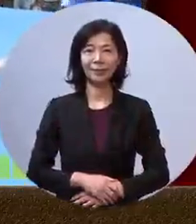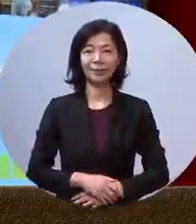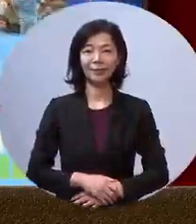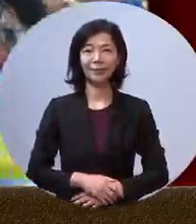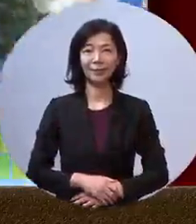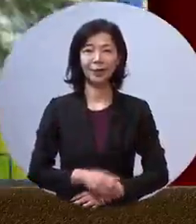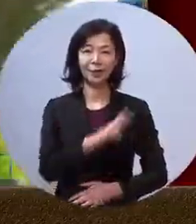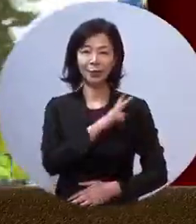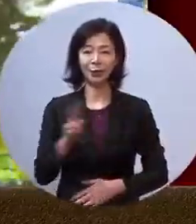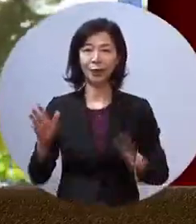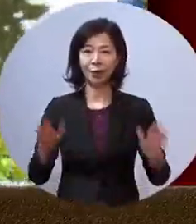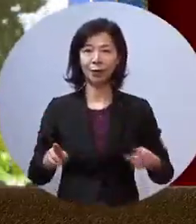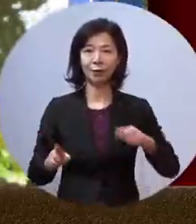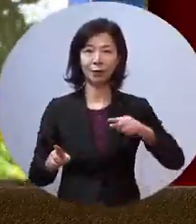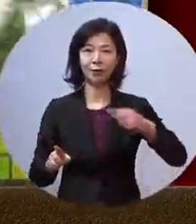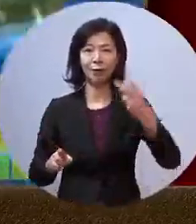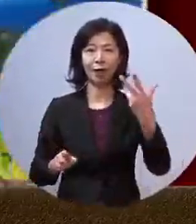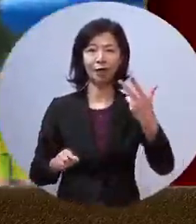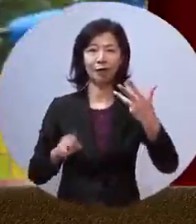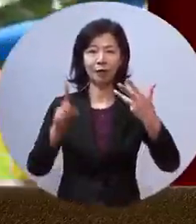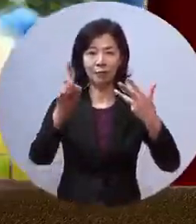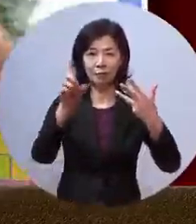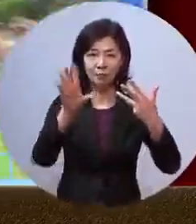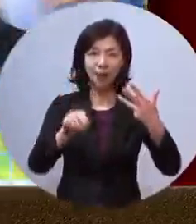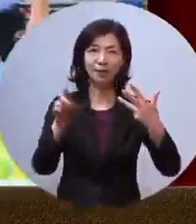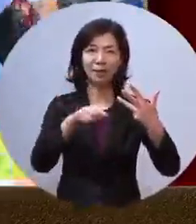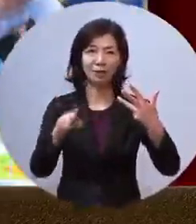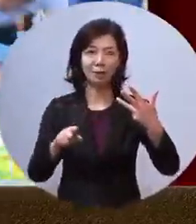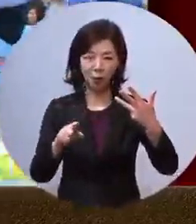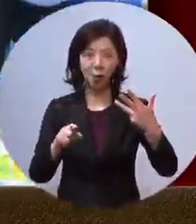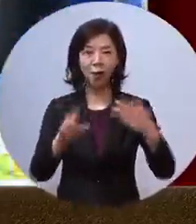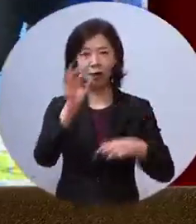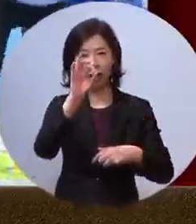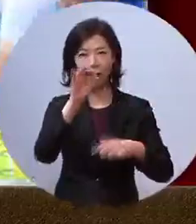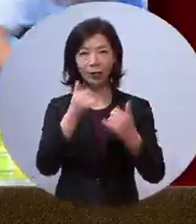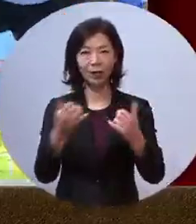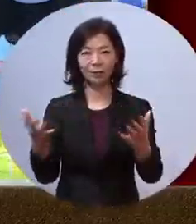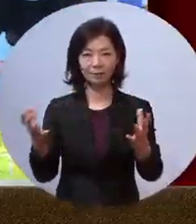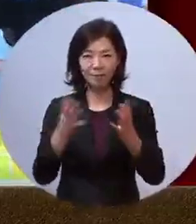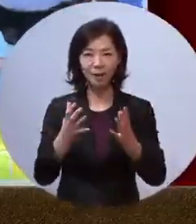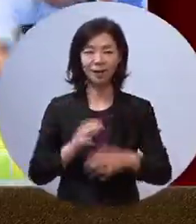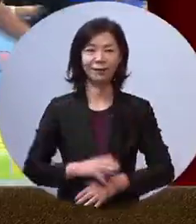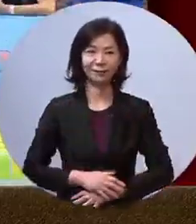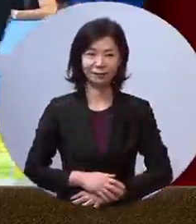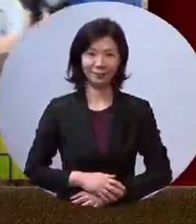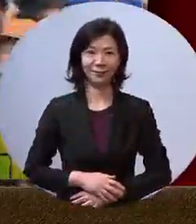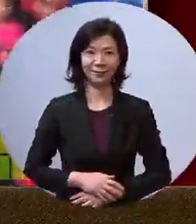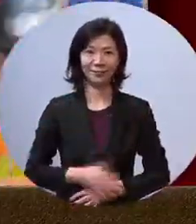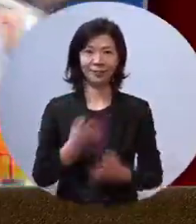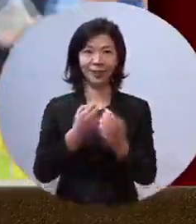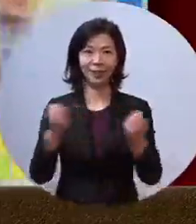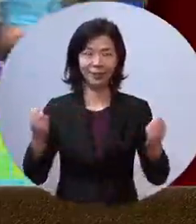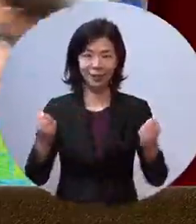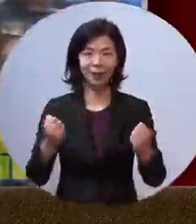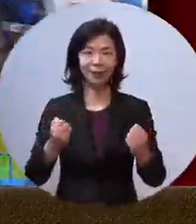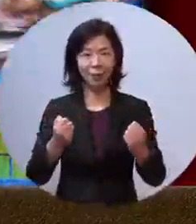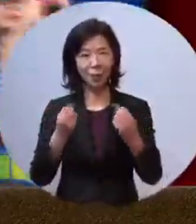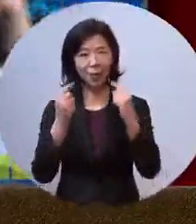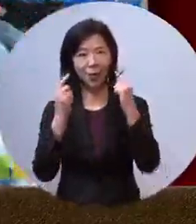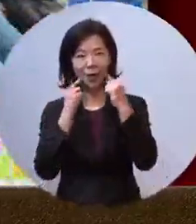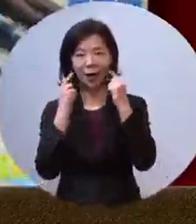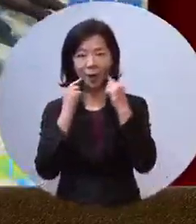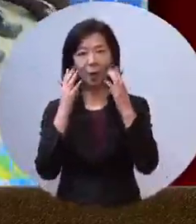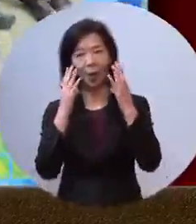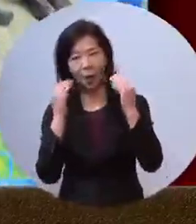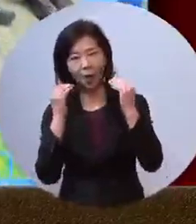2日間で18万人の来場があった今回の藤沢市民祭り、たくさんの笑顔が街に広がりました